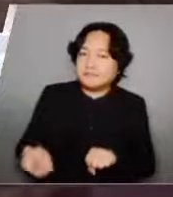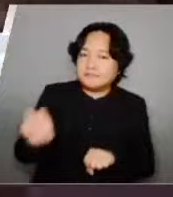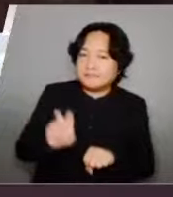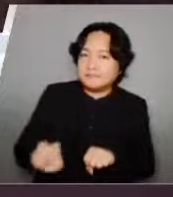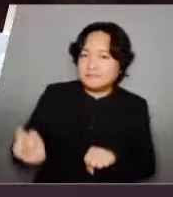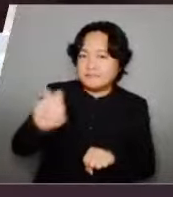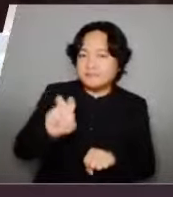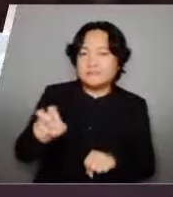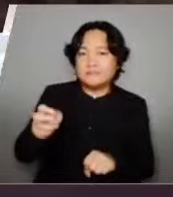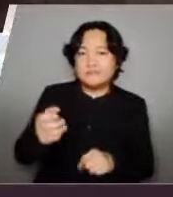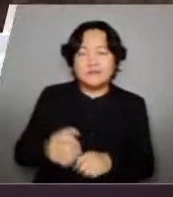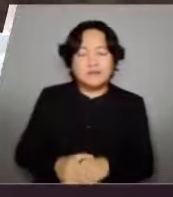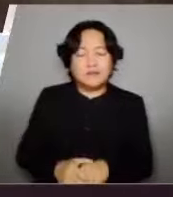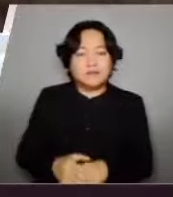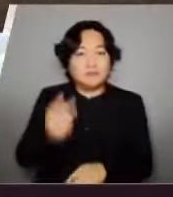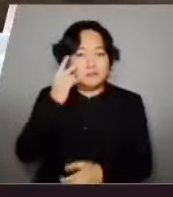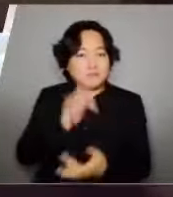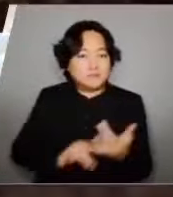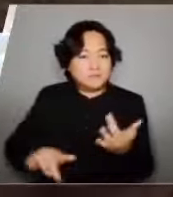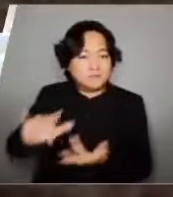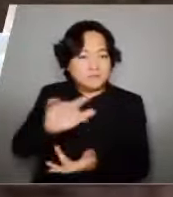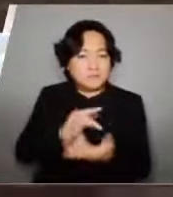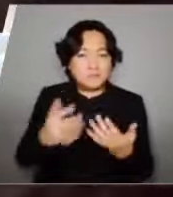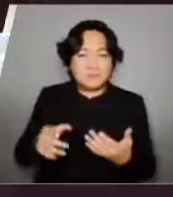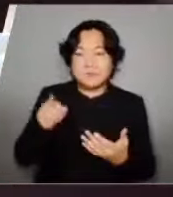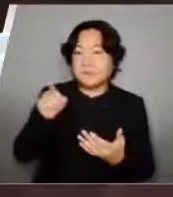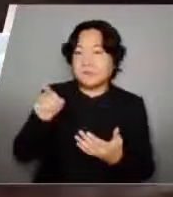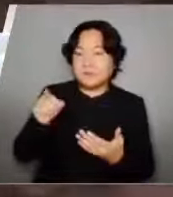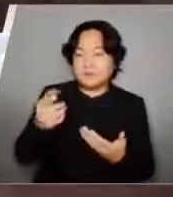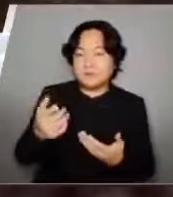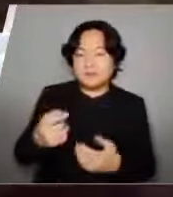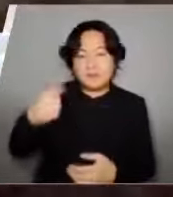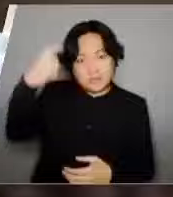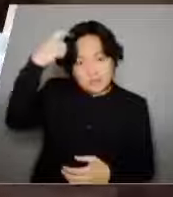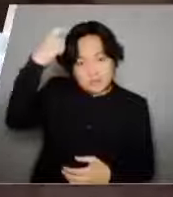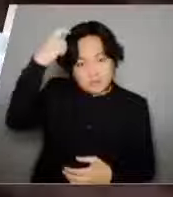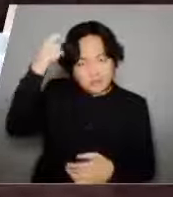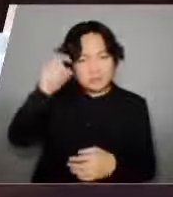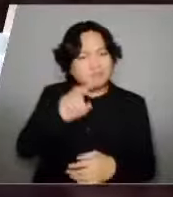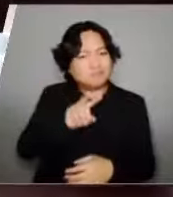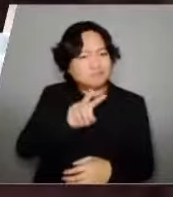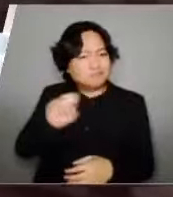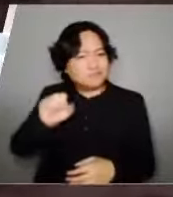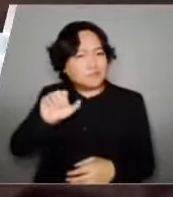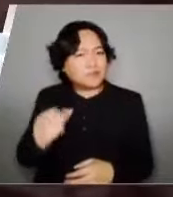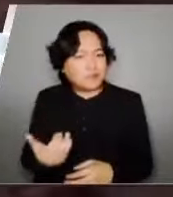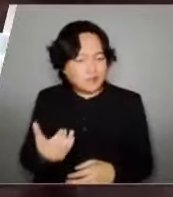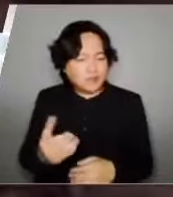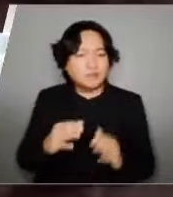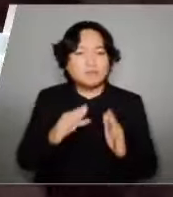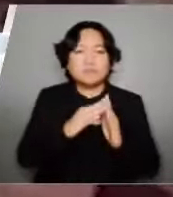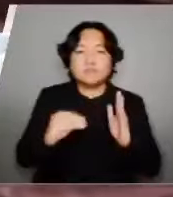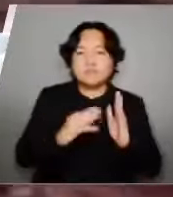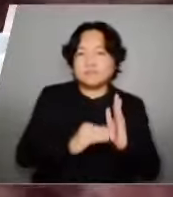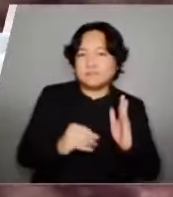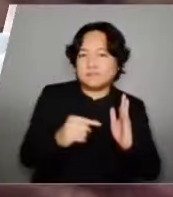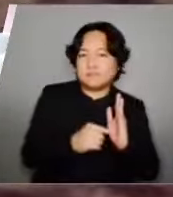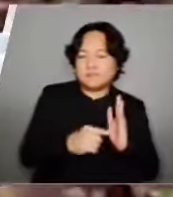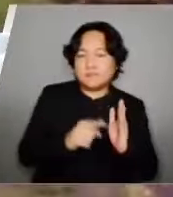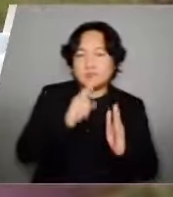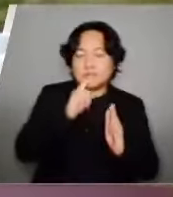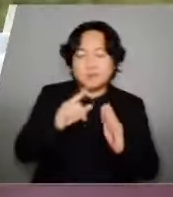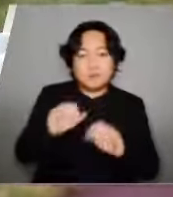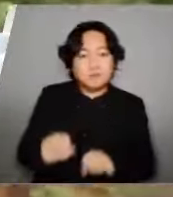saan ang pasyalan patapat daw nila sa Batanes o New Zealand. Yan ang Blackstone Hill na literal na burol ng malalaking itim na